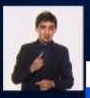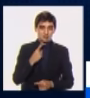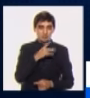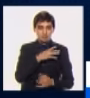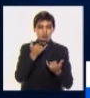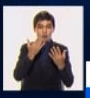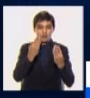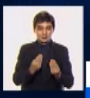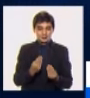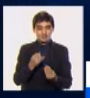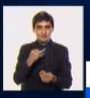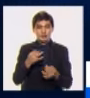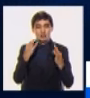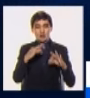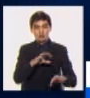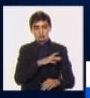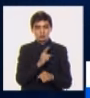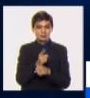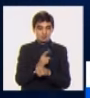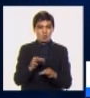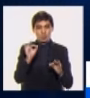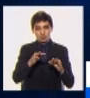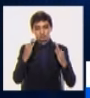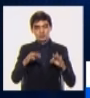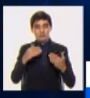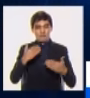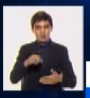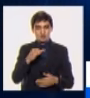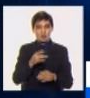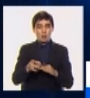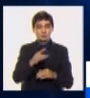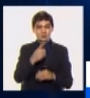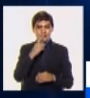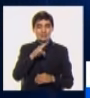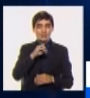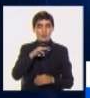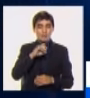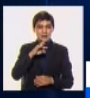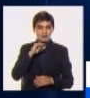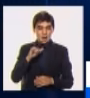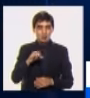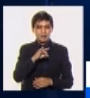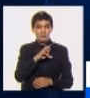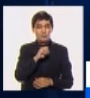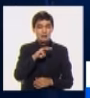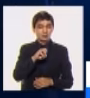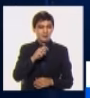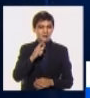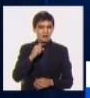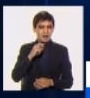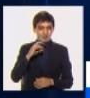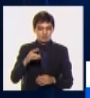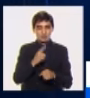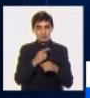сегодняшнего дня наконец разрешили охоту и рыбную ловлю а по всей области кроме ti миртовые поселка ботакара купальщиков пока